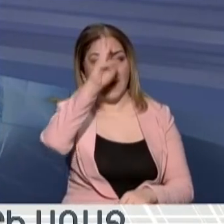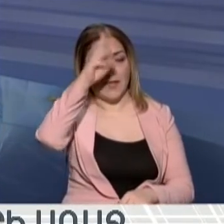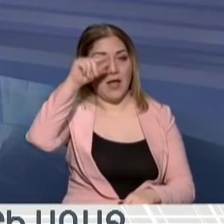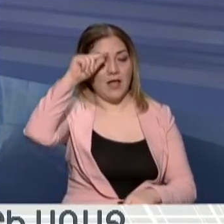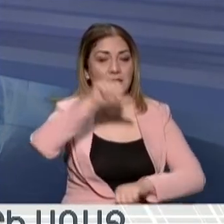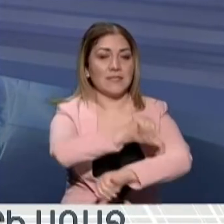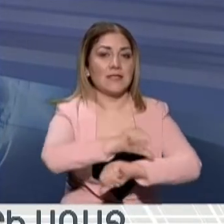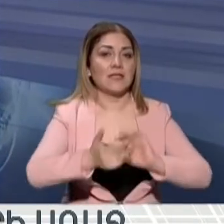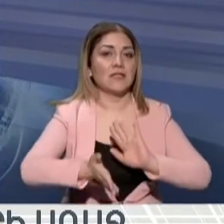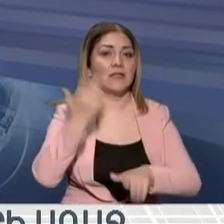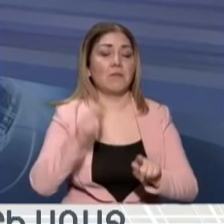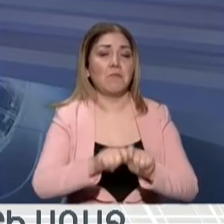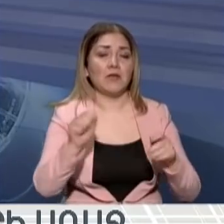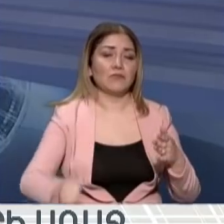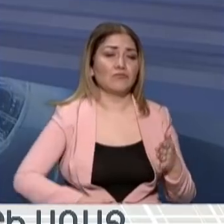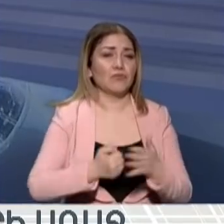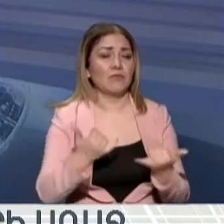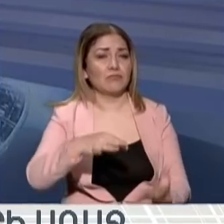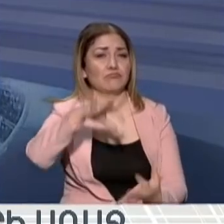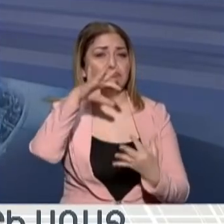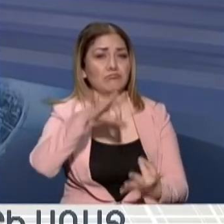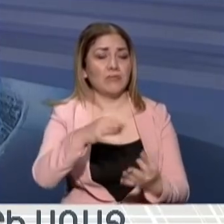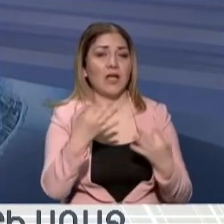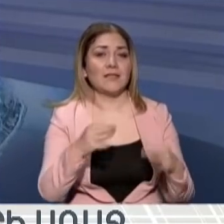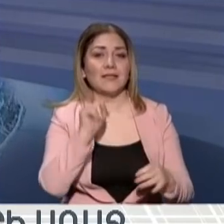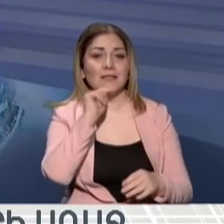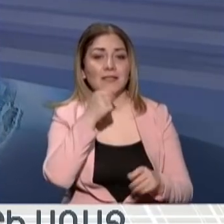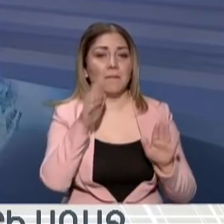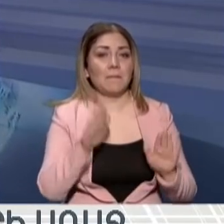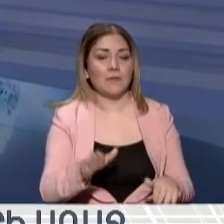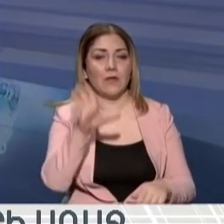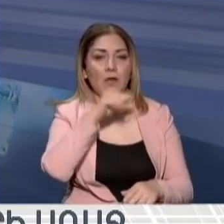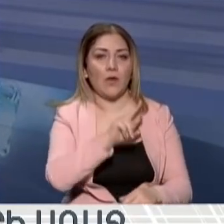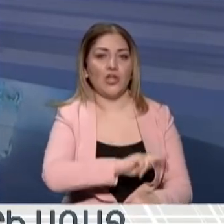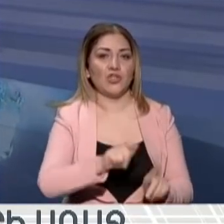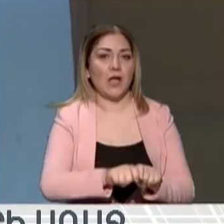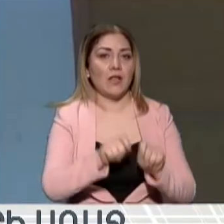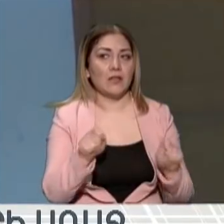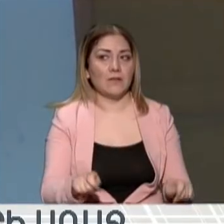սահմանին տարիներ առաջ բացված ու մինչև օրս չգործող ազատ տնտեսական գոտին կարող է գործել։